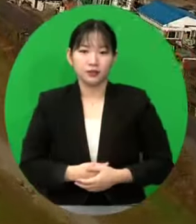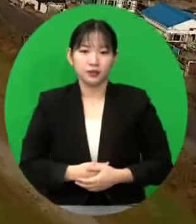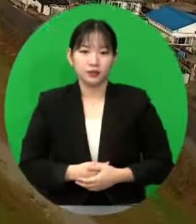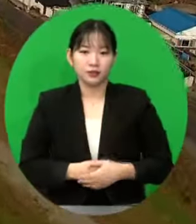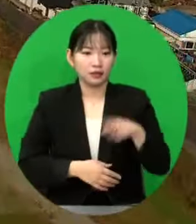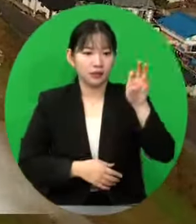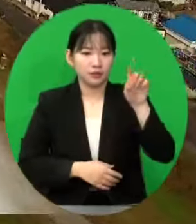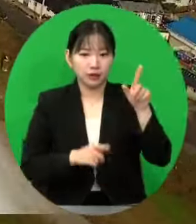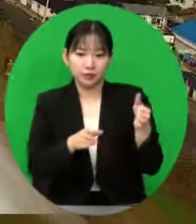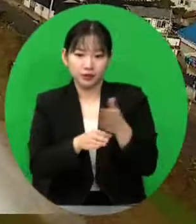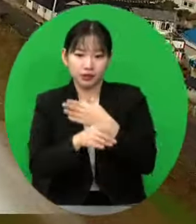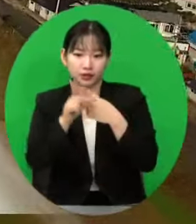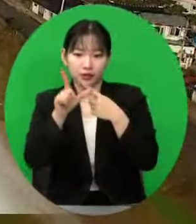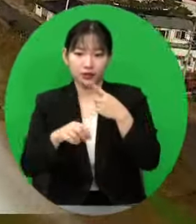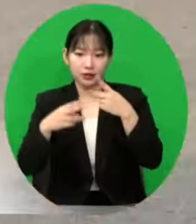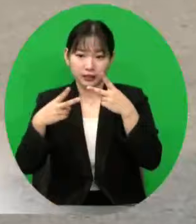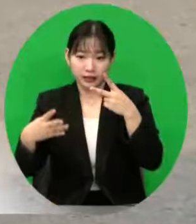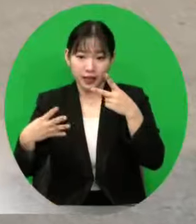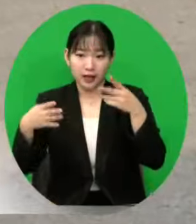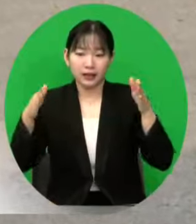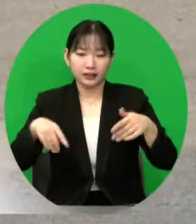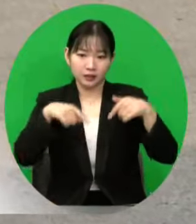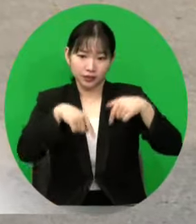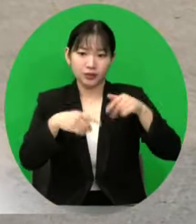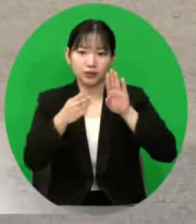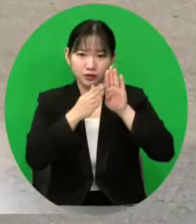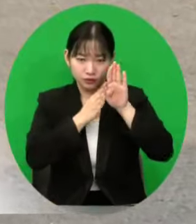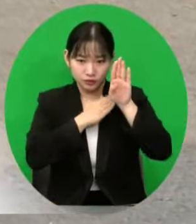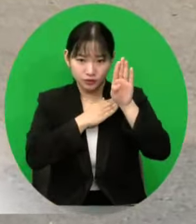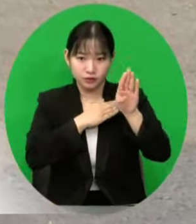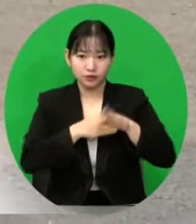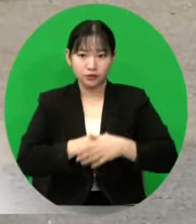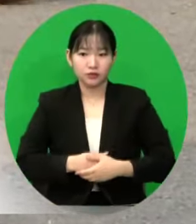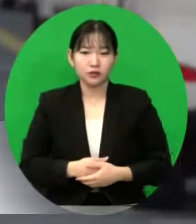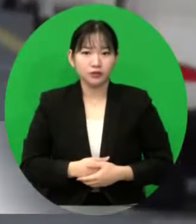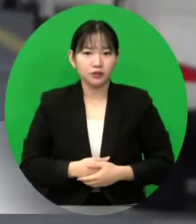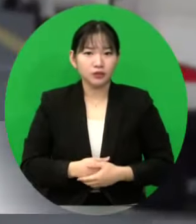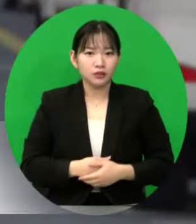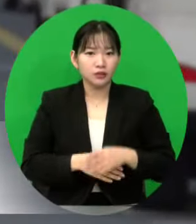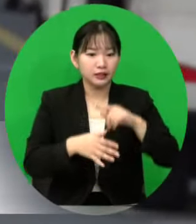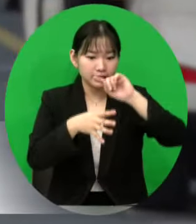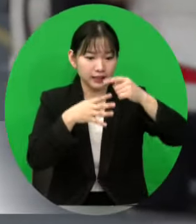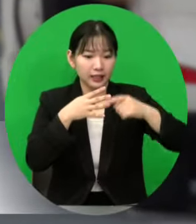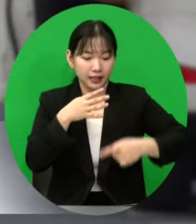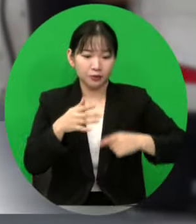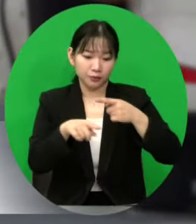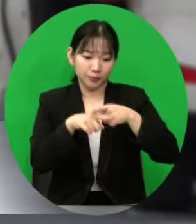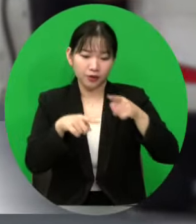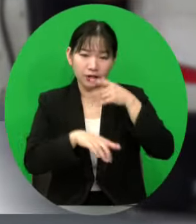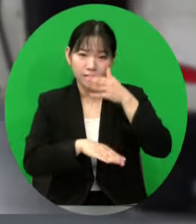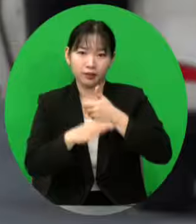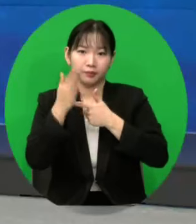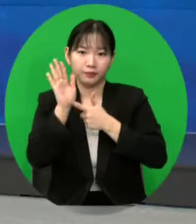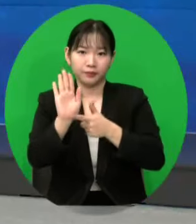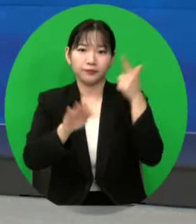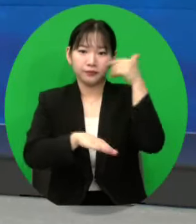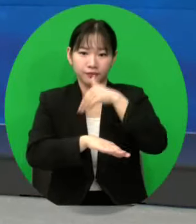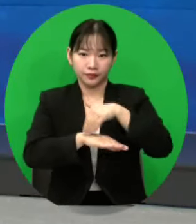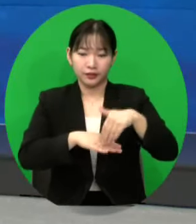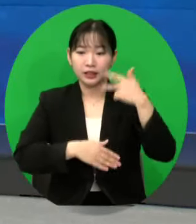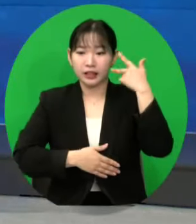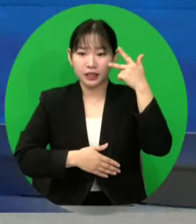오는 31일부터 2월 4일까지 후보자 면접을 한 뒤 2월 5일부터 11일까지 순차적으로 심사 결과를 발표합니다.